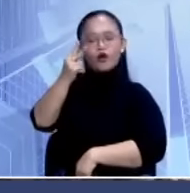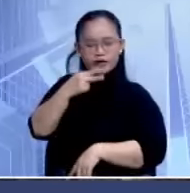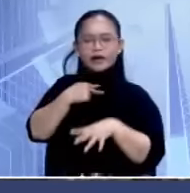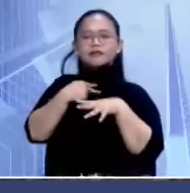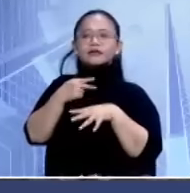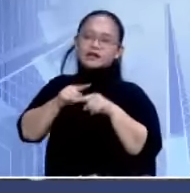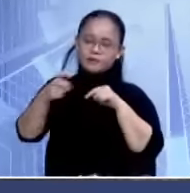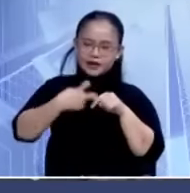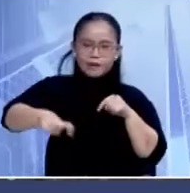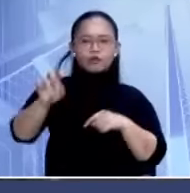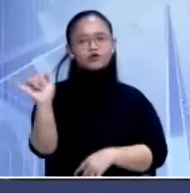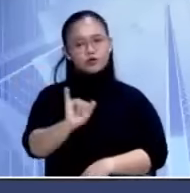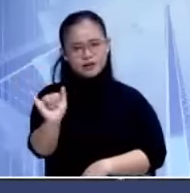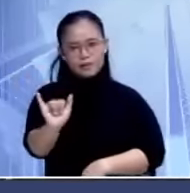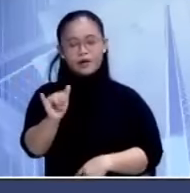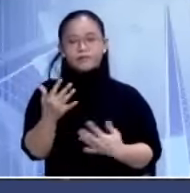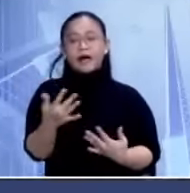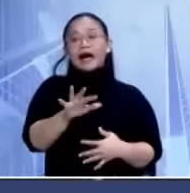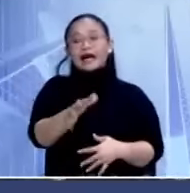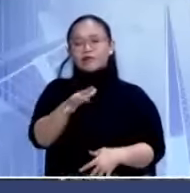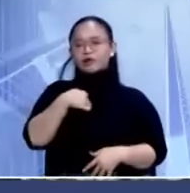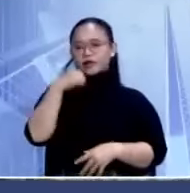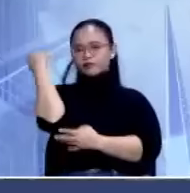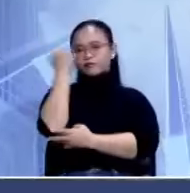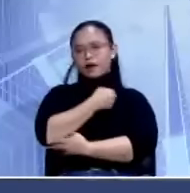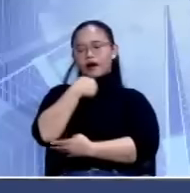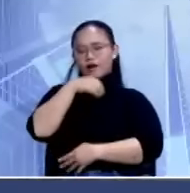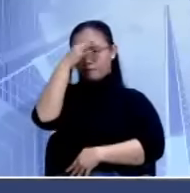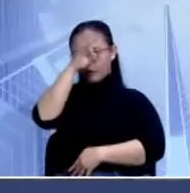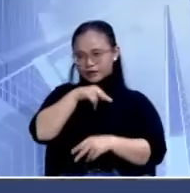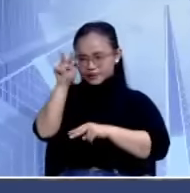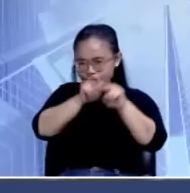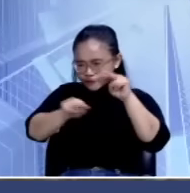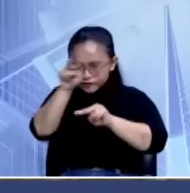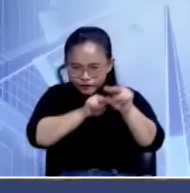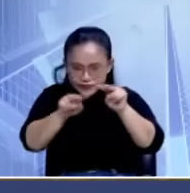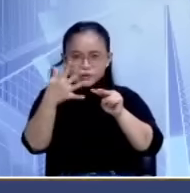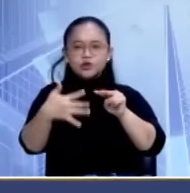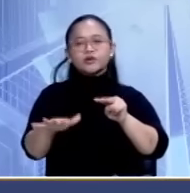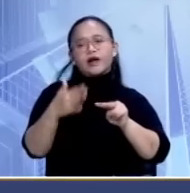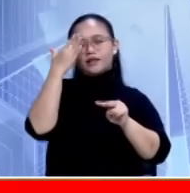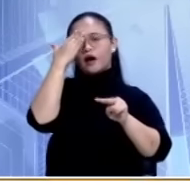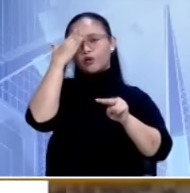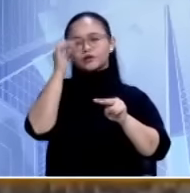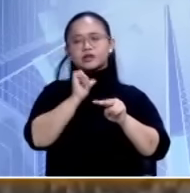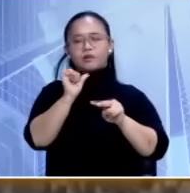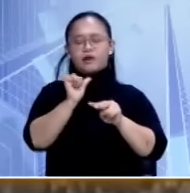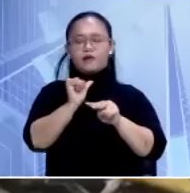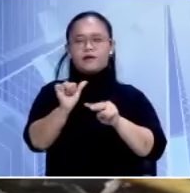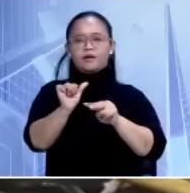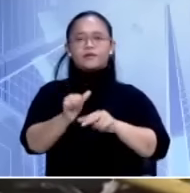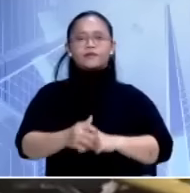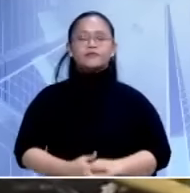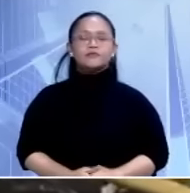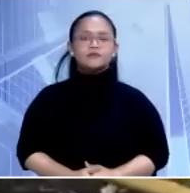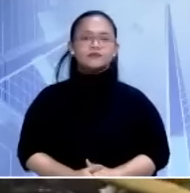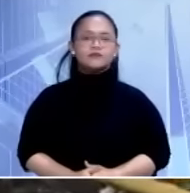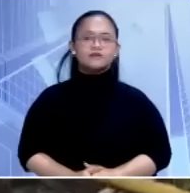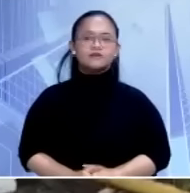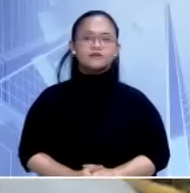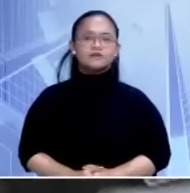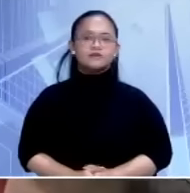berhasil kabur. Diduga para pelaku sudah diintai petugas saat hendak melakukan transaksi penjualan sepeda motor hasil curian. Dari Depok, Jawa Barat,